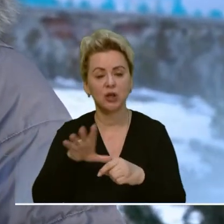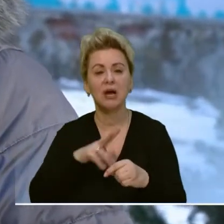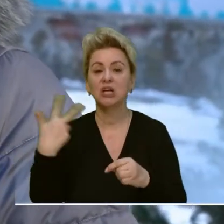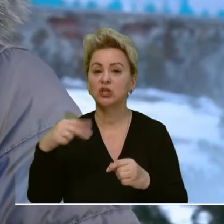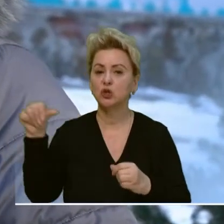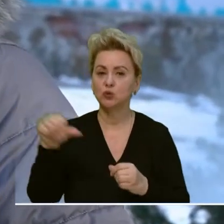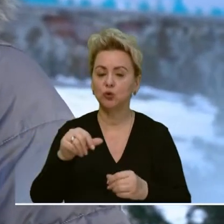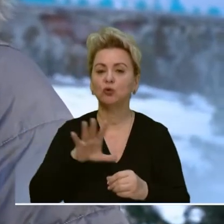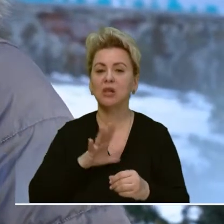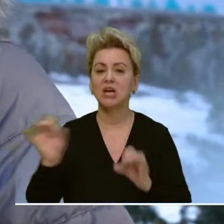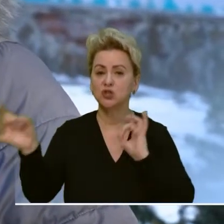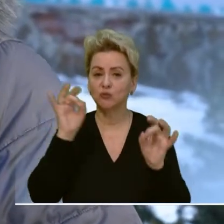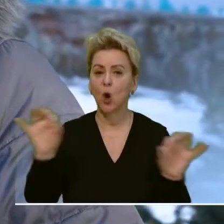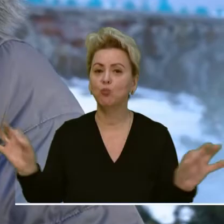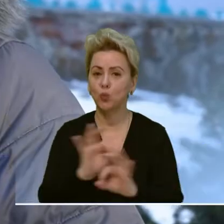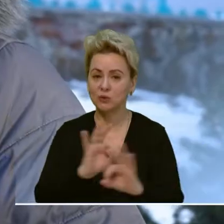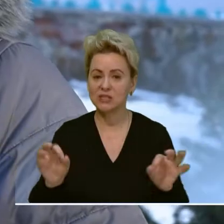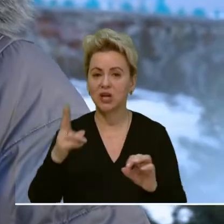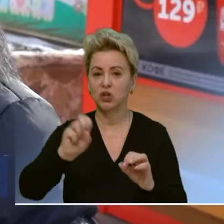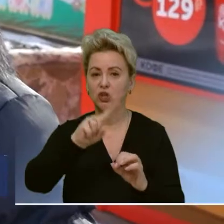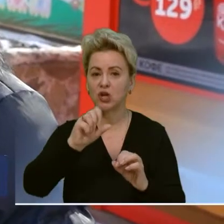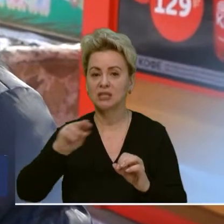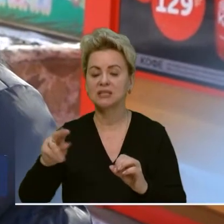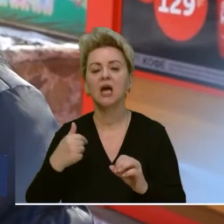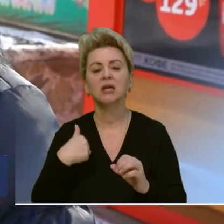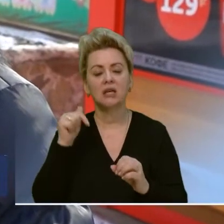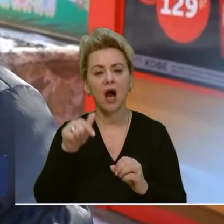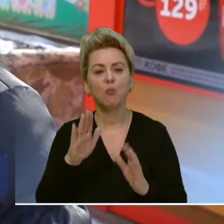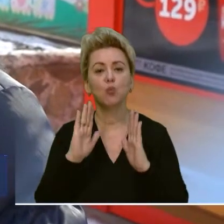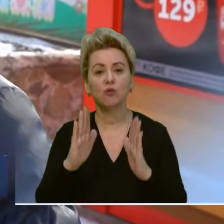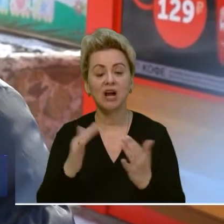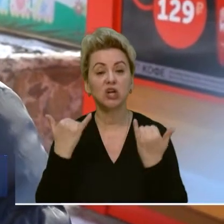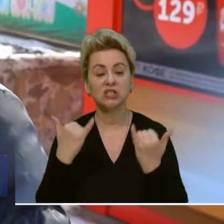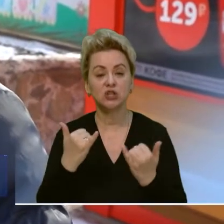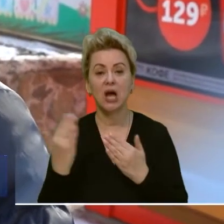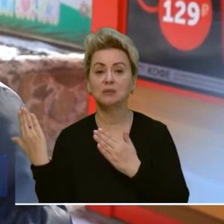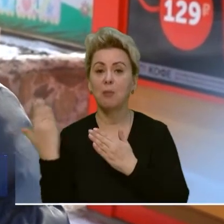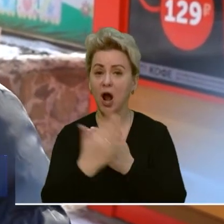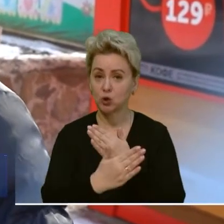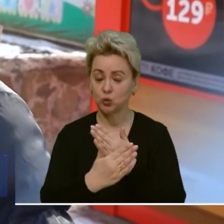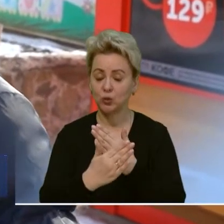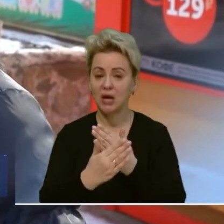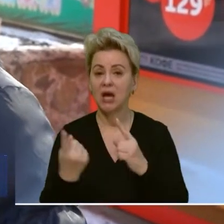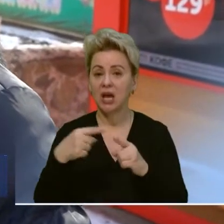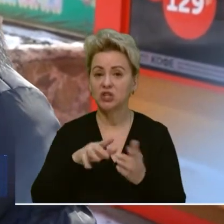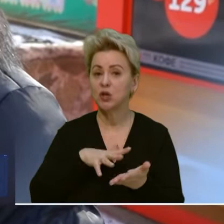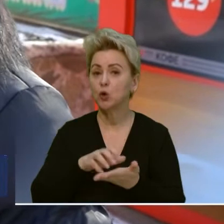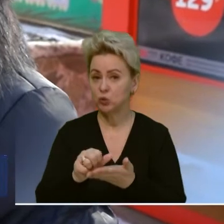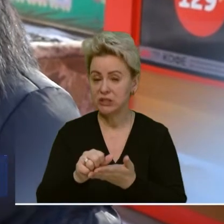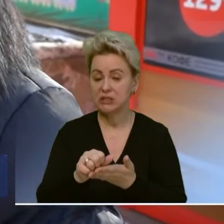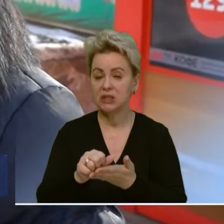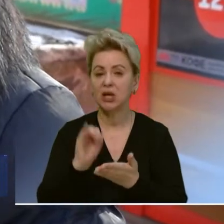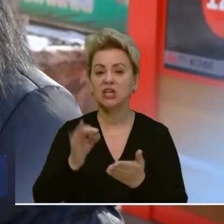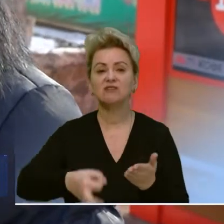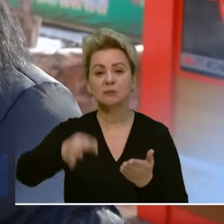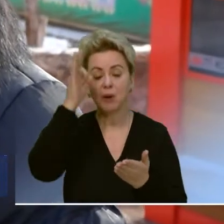полчаса всегда играла живая музыка, джаз. Я вот буквально сейчас прохожу мимо этих руин, да,